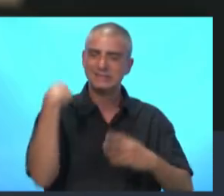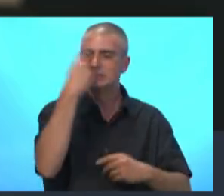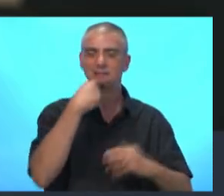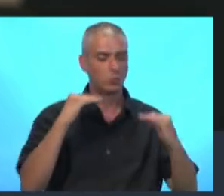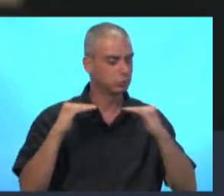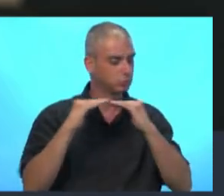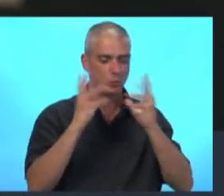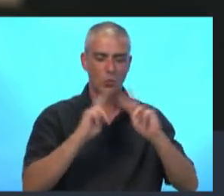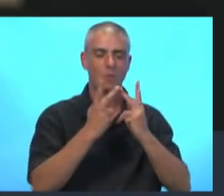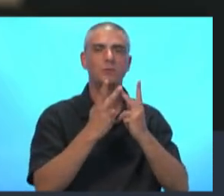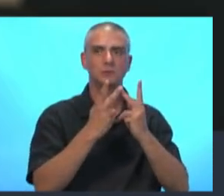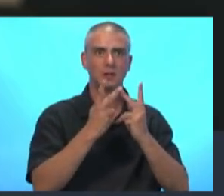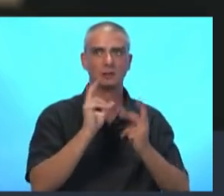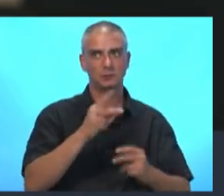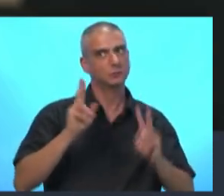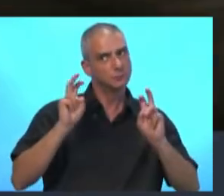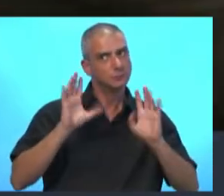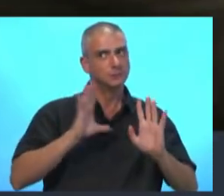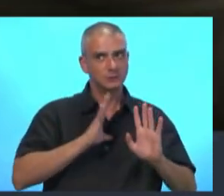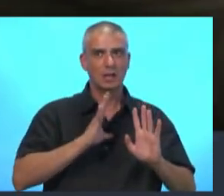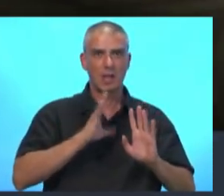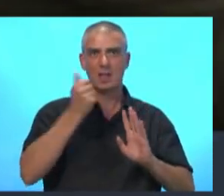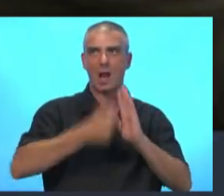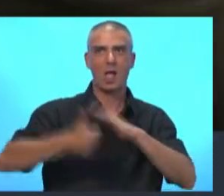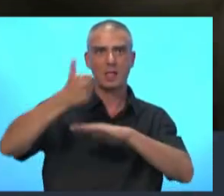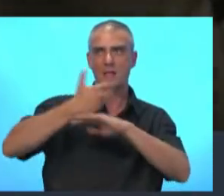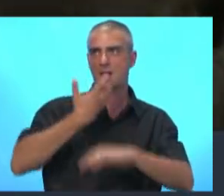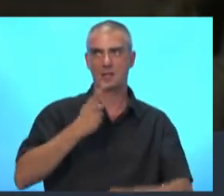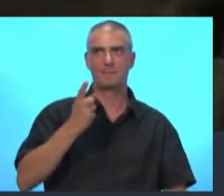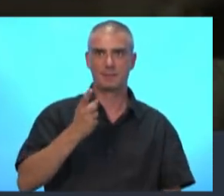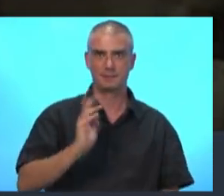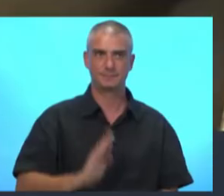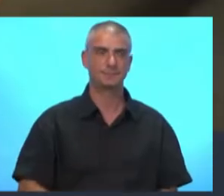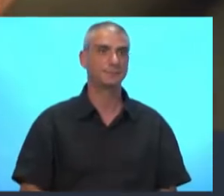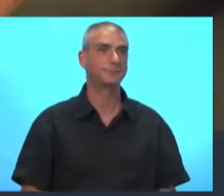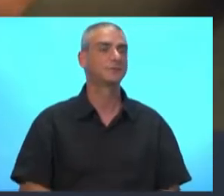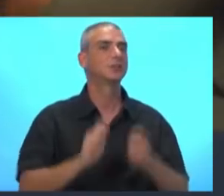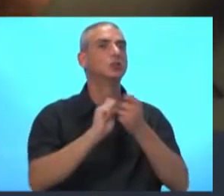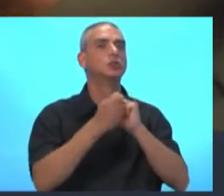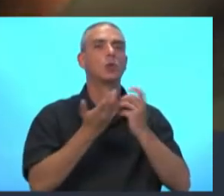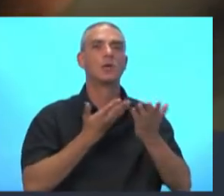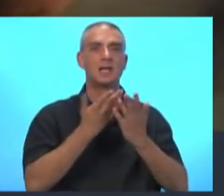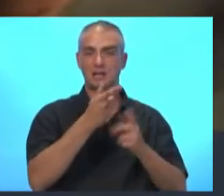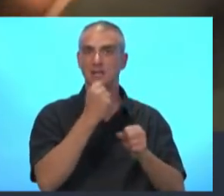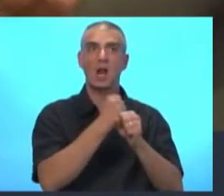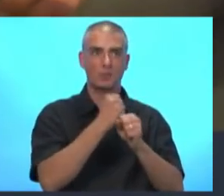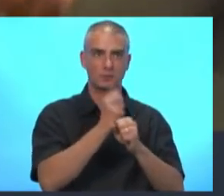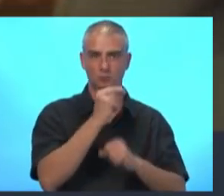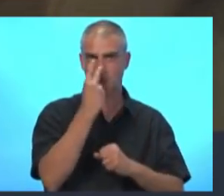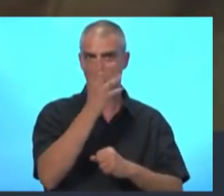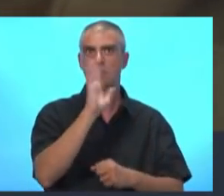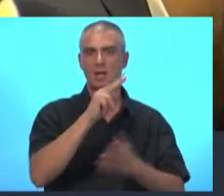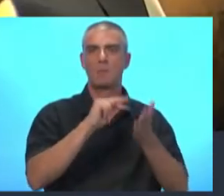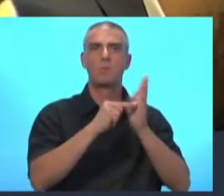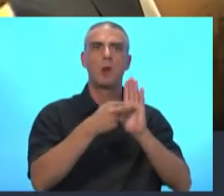שלמה, יש פה איום על ההנהגה. את השינוי ביחס לחברת העובדים אפשר לראות גם